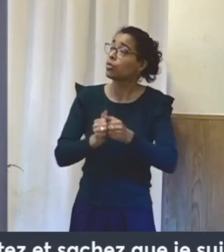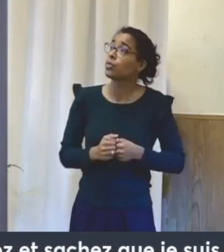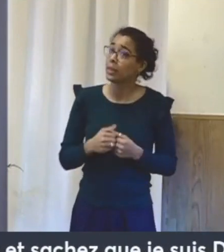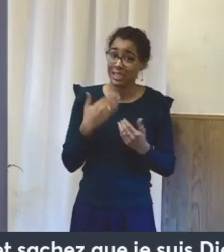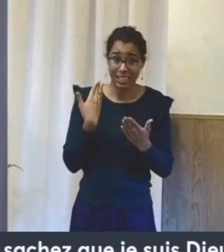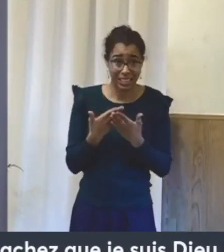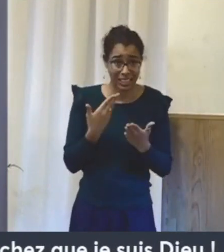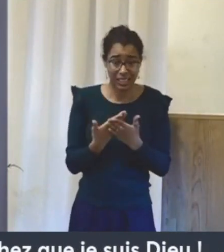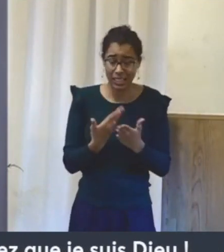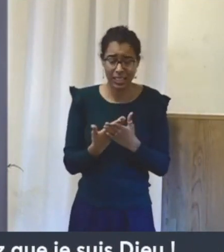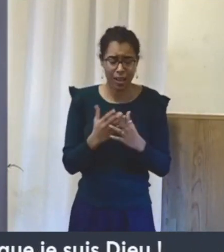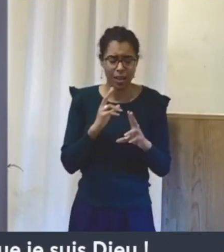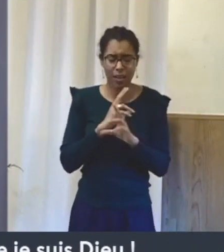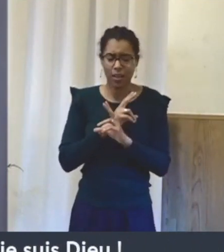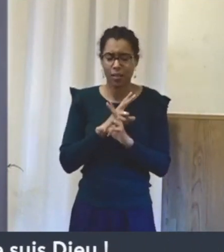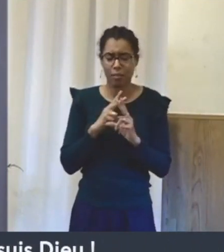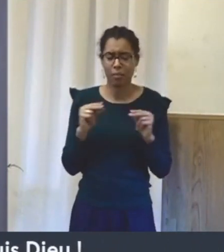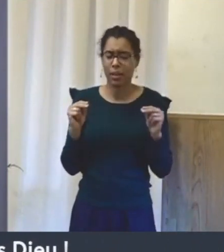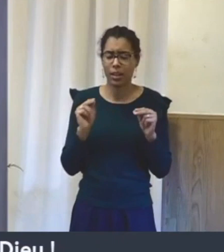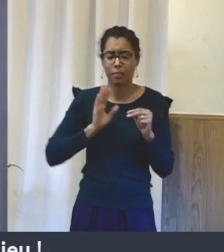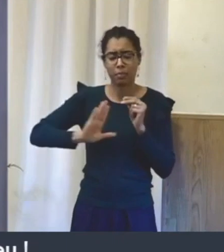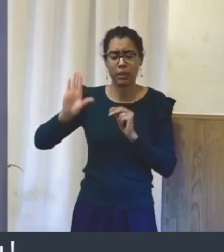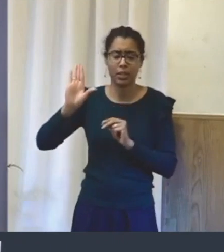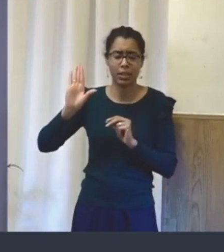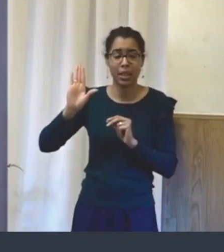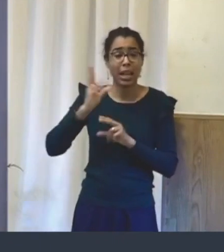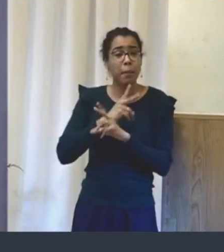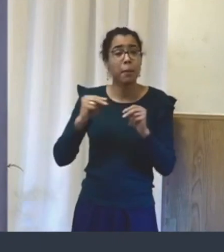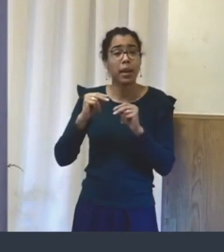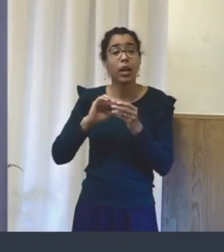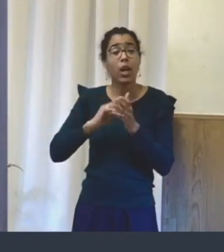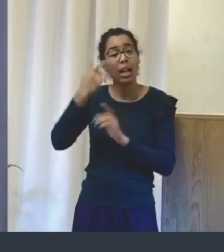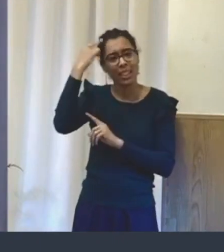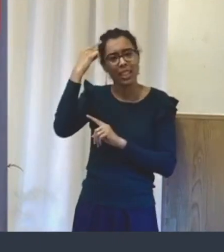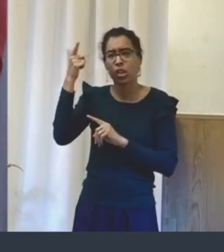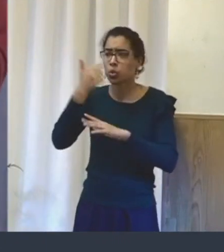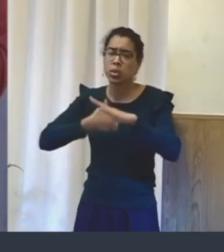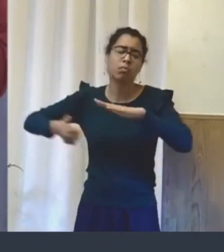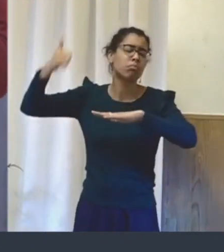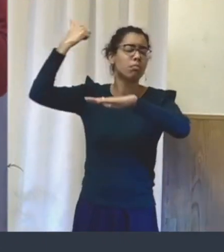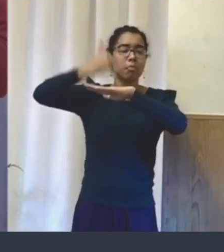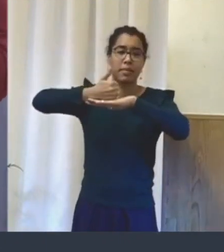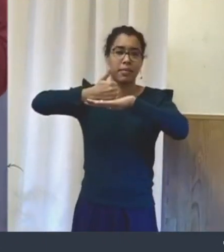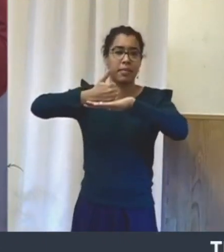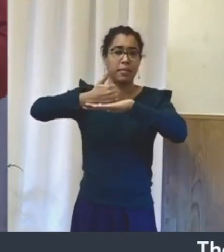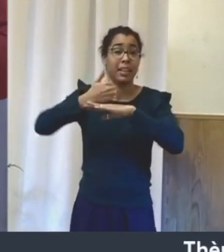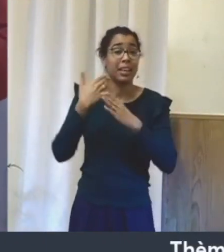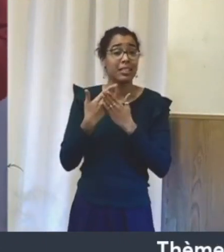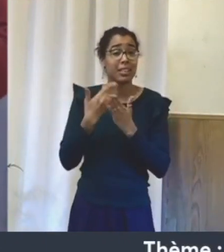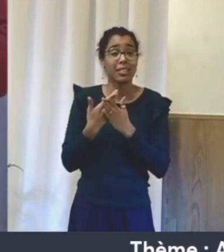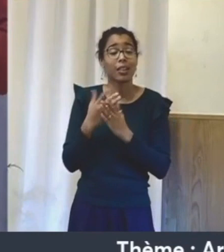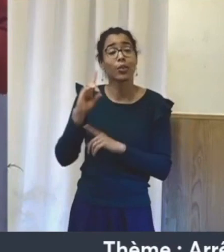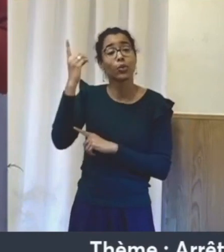Et c'est ça la paix de Dieu. La paix de Dieu qui surpasse toute intelligence. C'est ce que Dieu veut pour